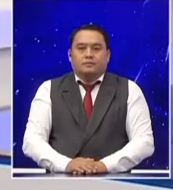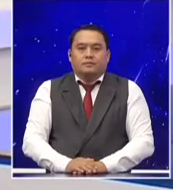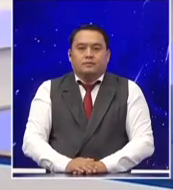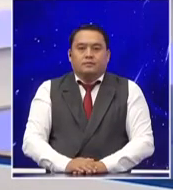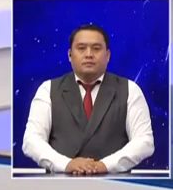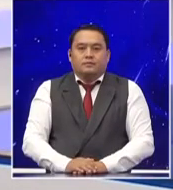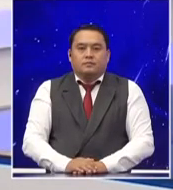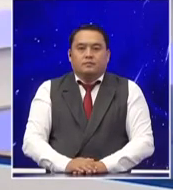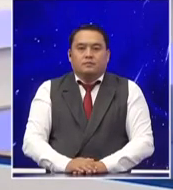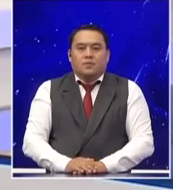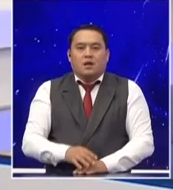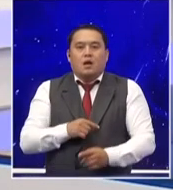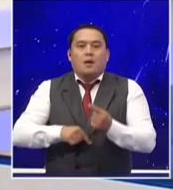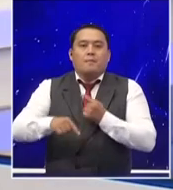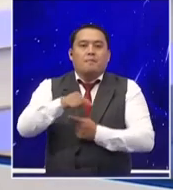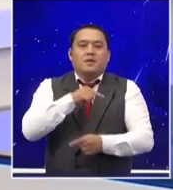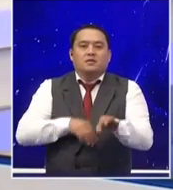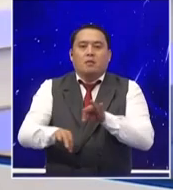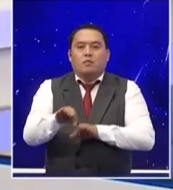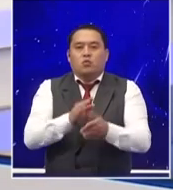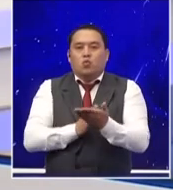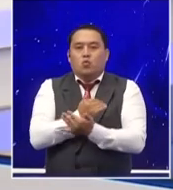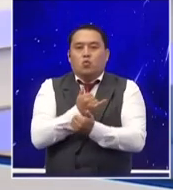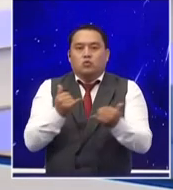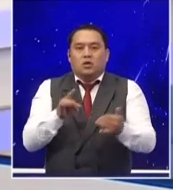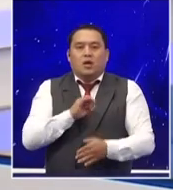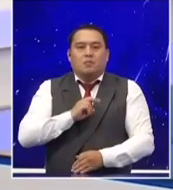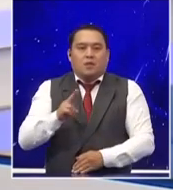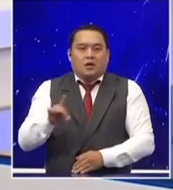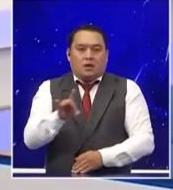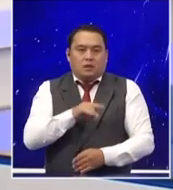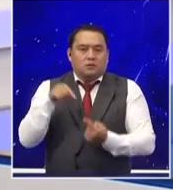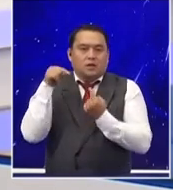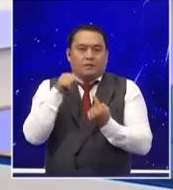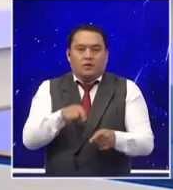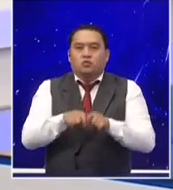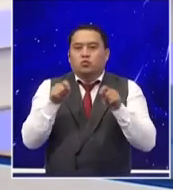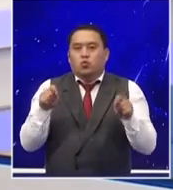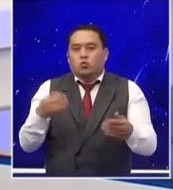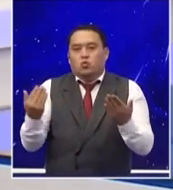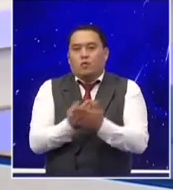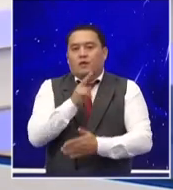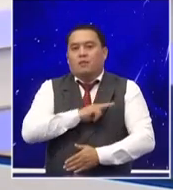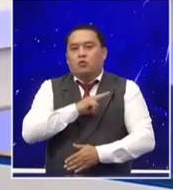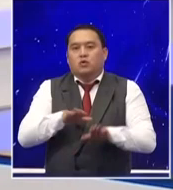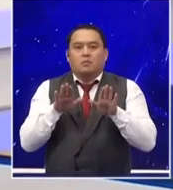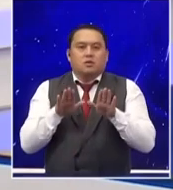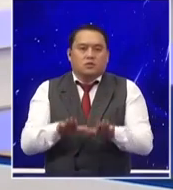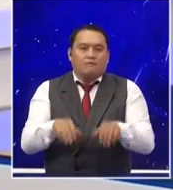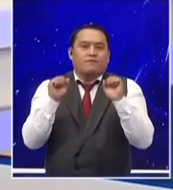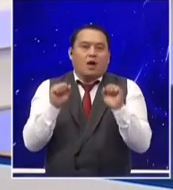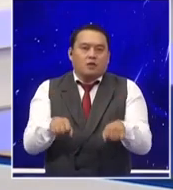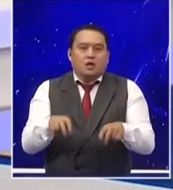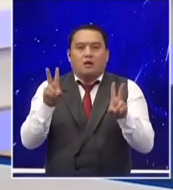ряд новых бизнес-проектов сфере услуг заработала в райымбек скам районе соответственно созданные новые рабочие места это стало